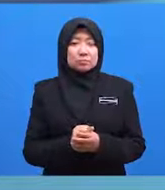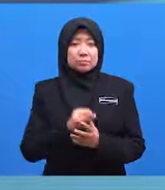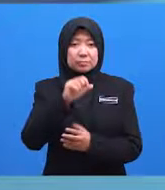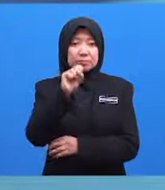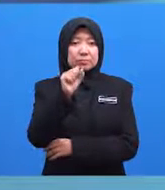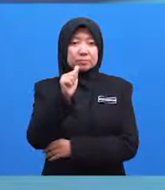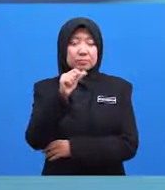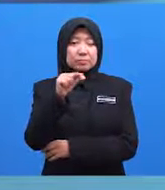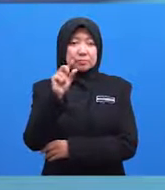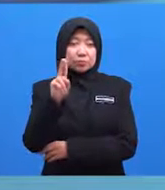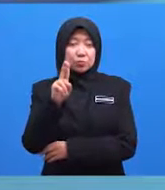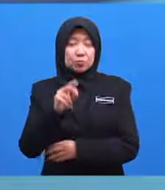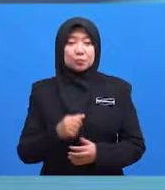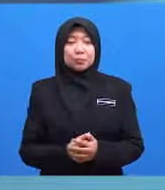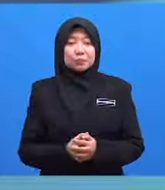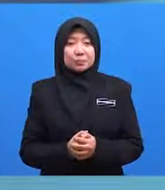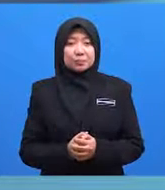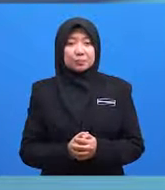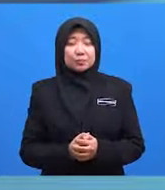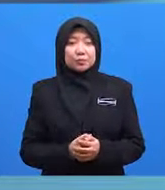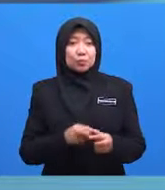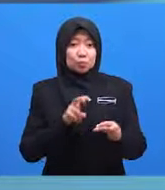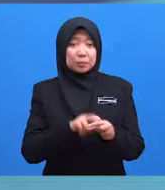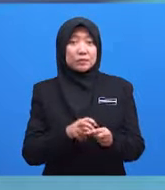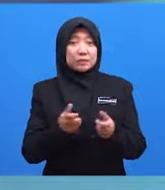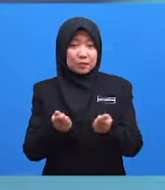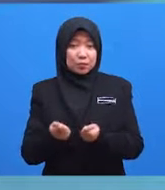Sagu. Dan 8. Ubi kayu.